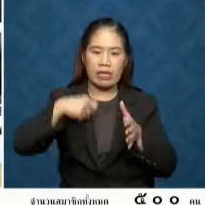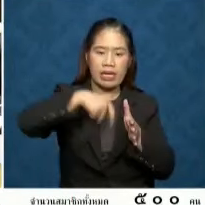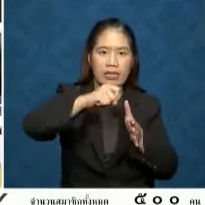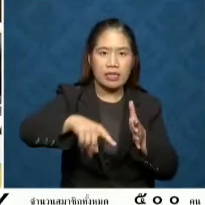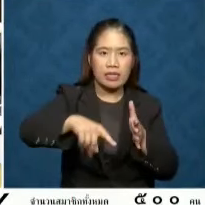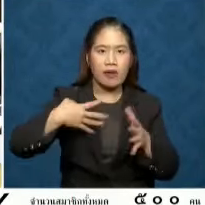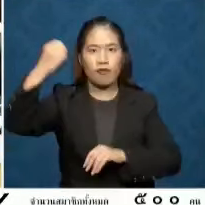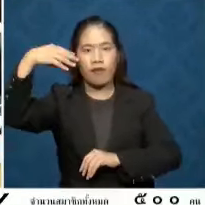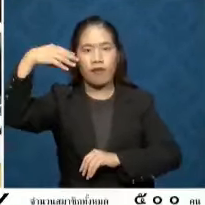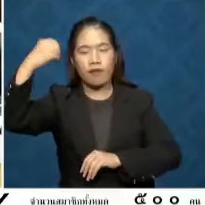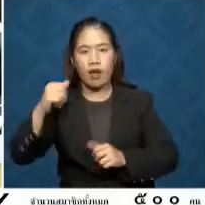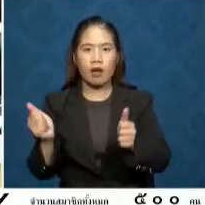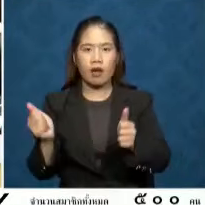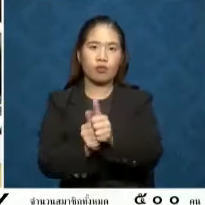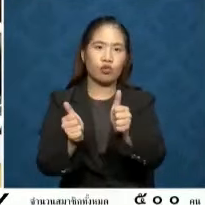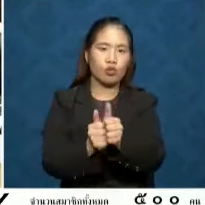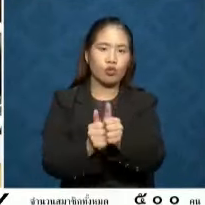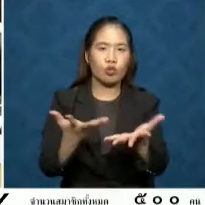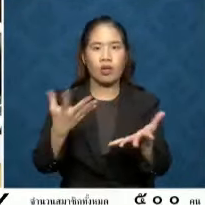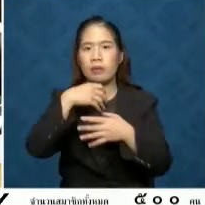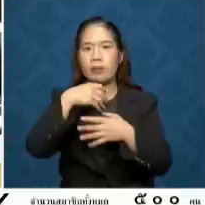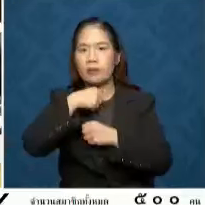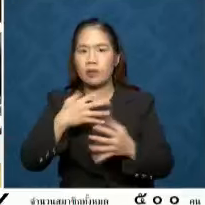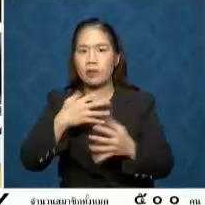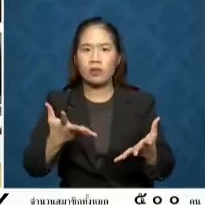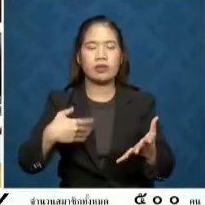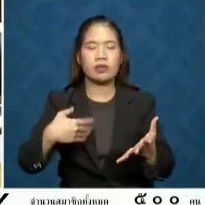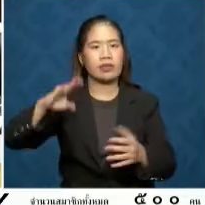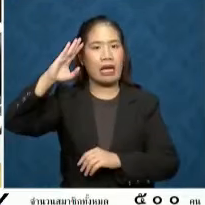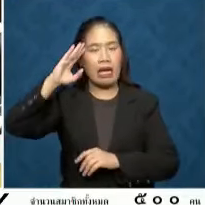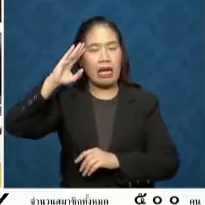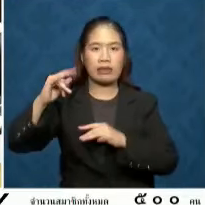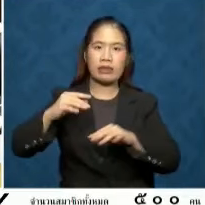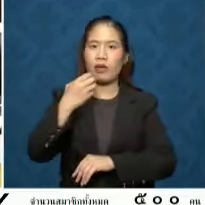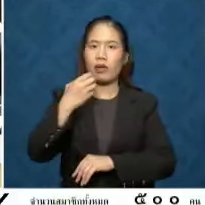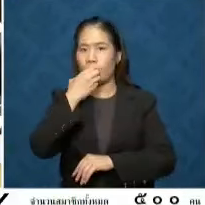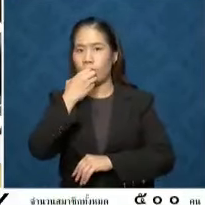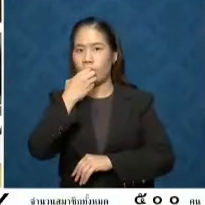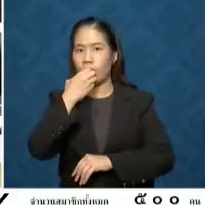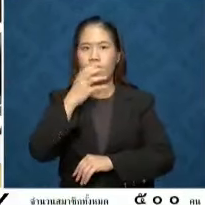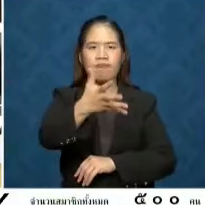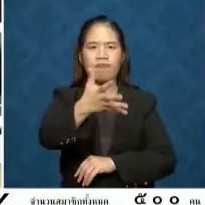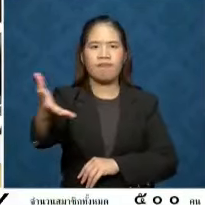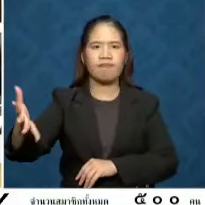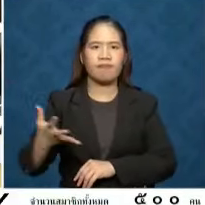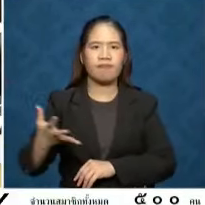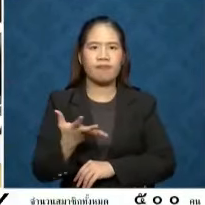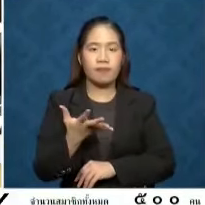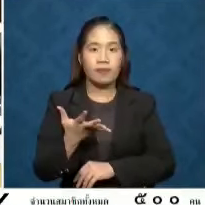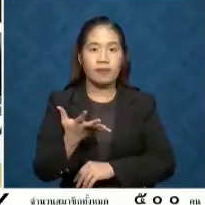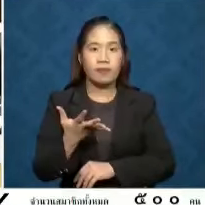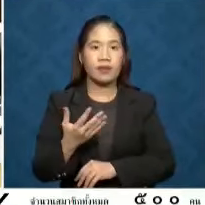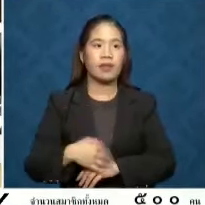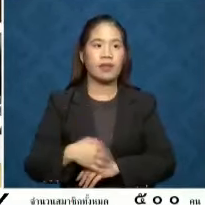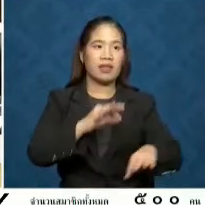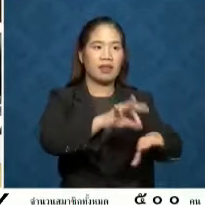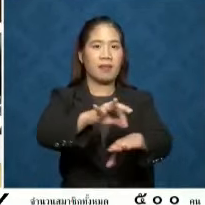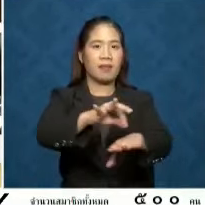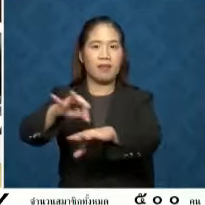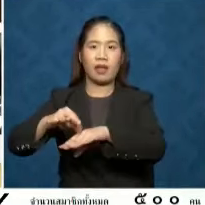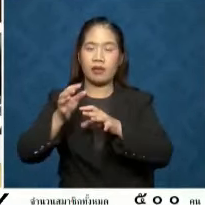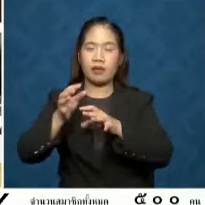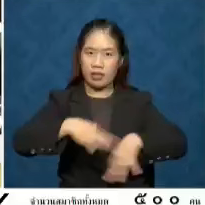ไฟฟ้าผู้ช่วยนายฐานไฟฟ้าช่างไฟฟ้าอาวุโสสลังเรือรวมถึงทหารสื่อสารวิทยุซึ่งล้วนแล้วแต่เป็นตำแหน่งที่สำ